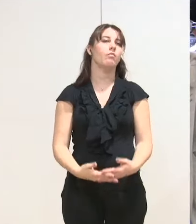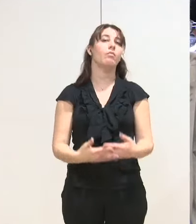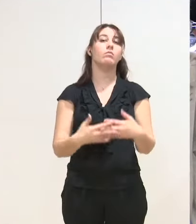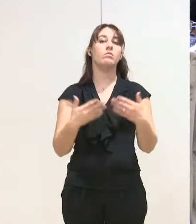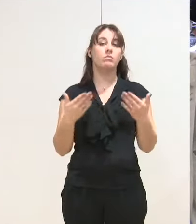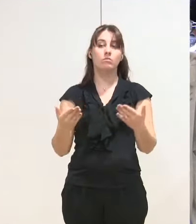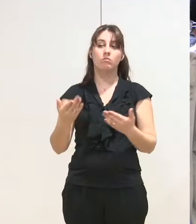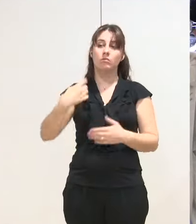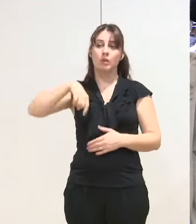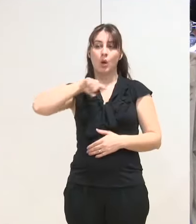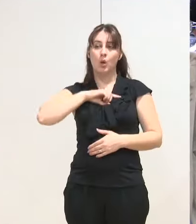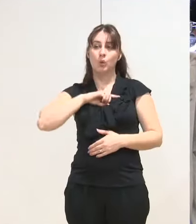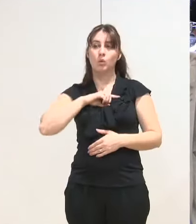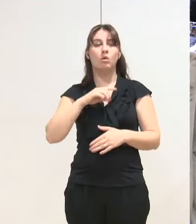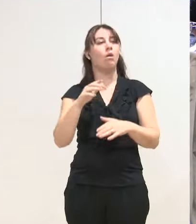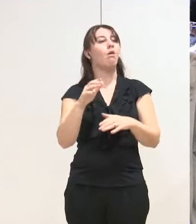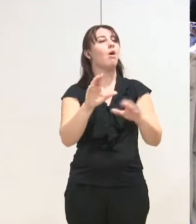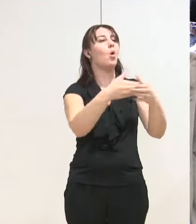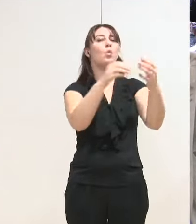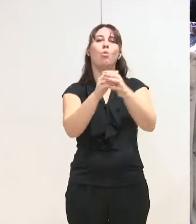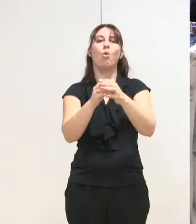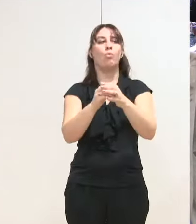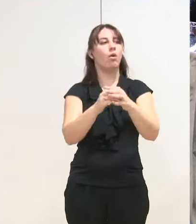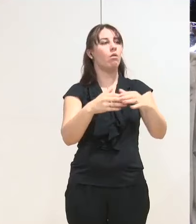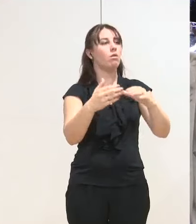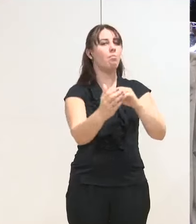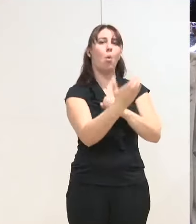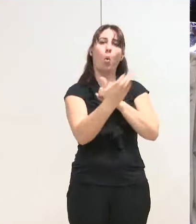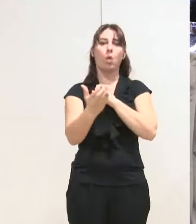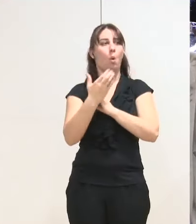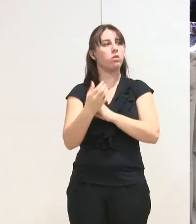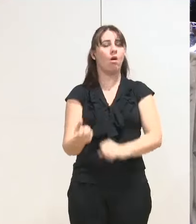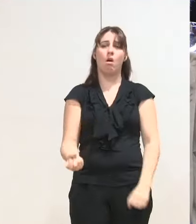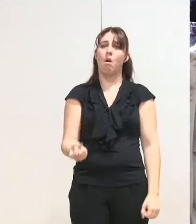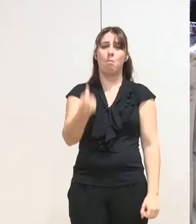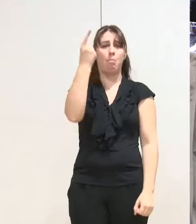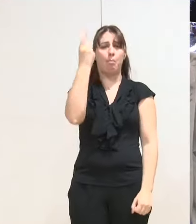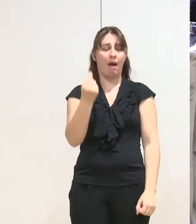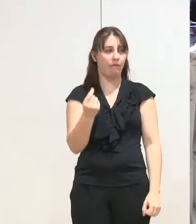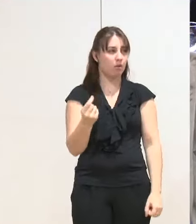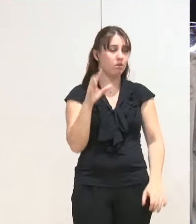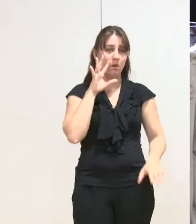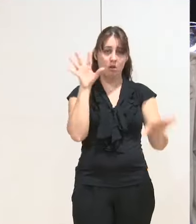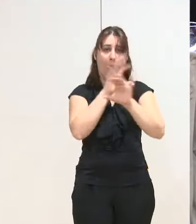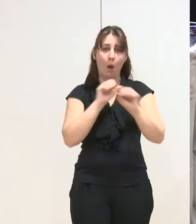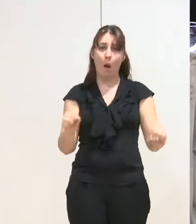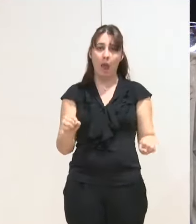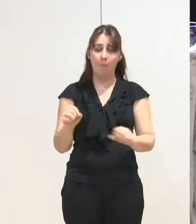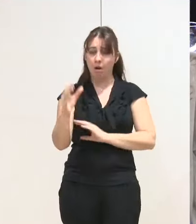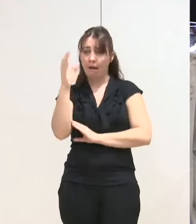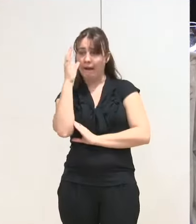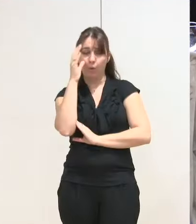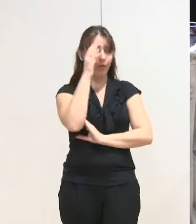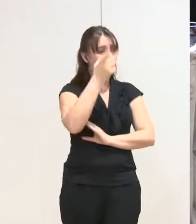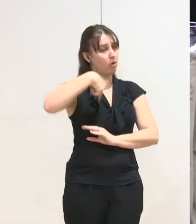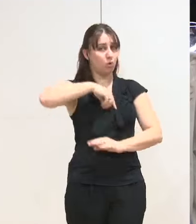de nos oppositions à balayer ce contexte d'un revers de main reste remarquable à les entendre nous serions non seulement